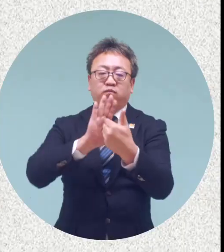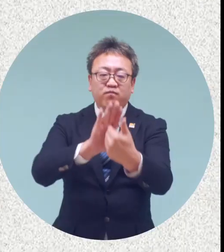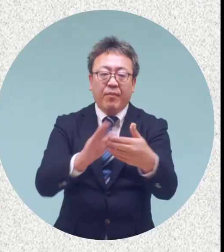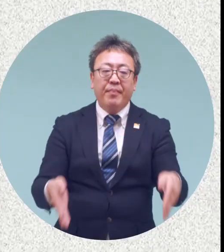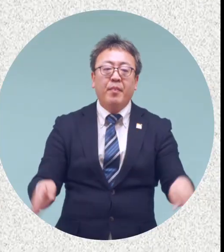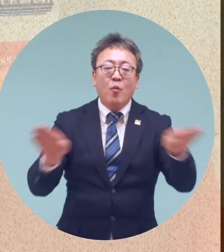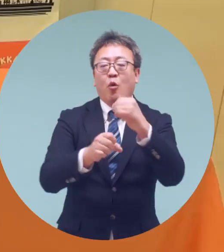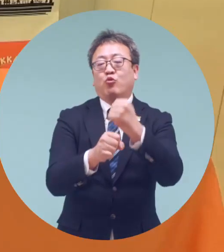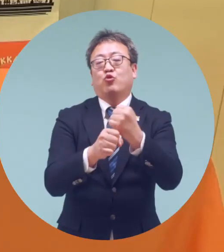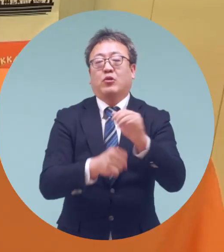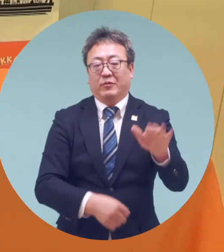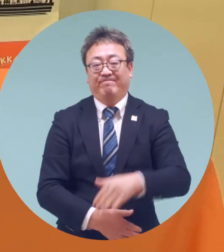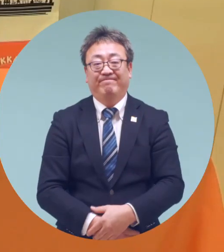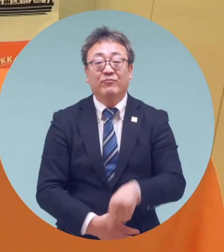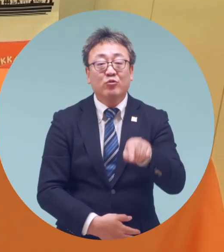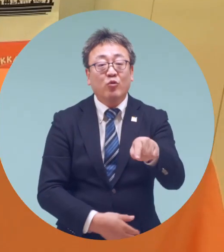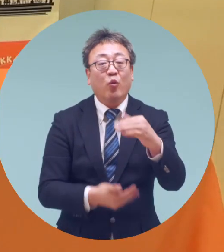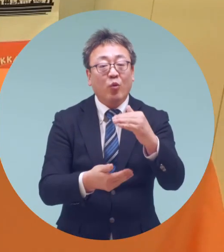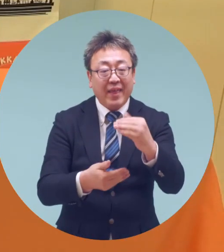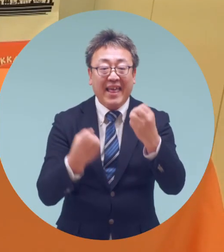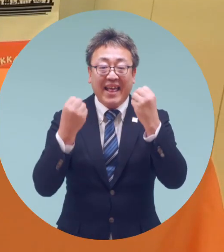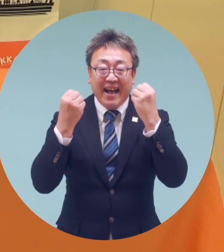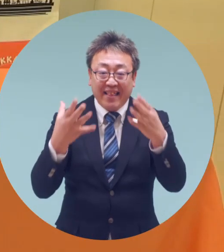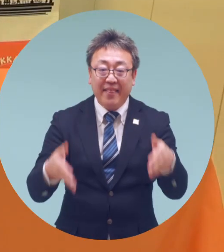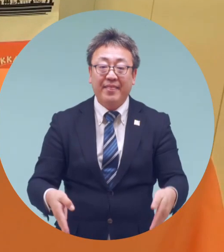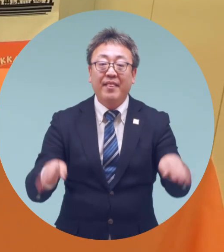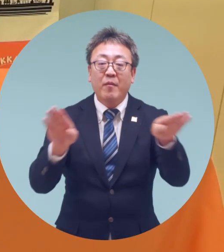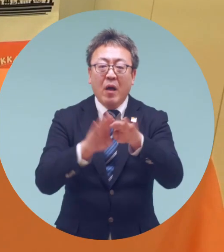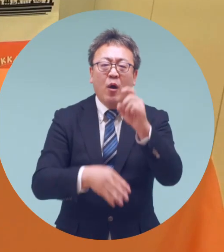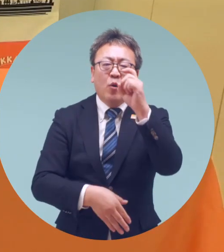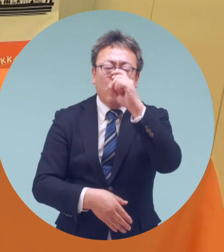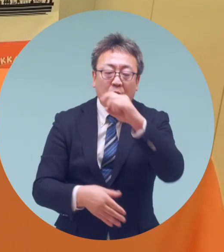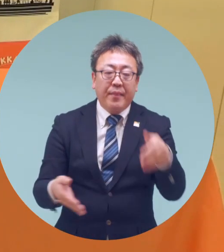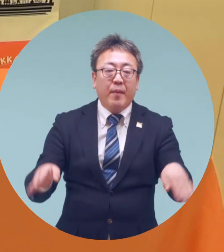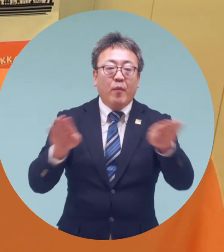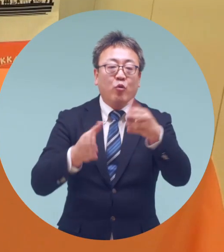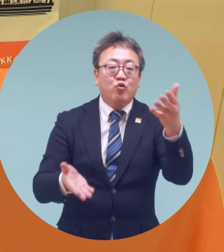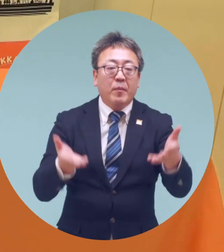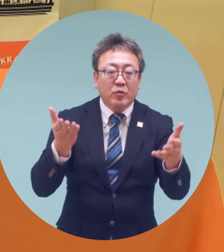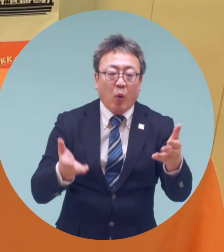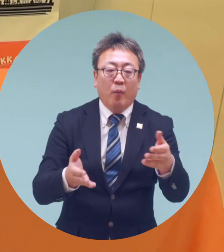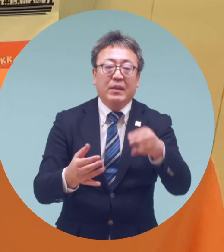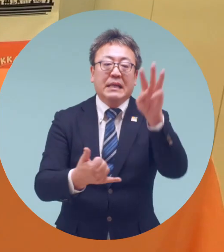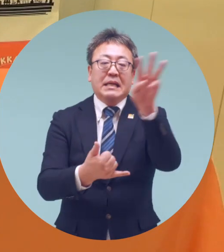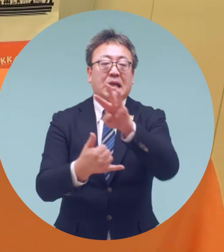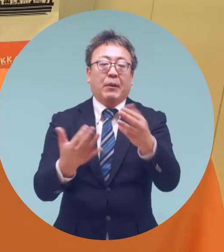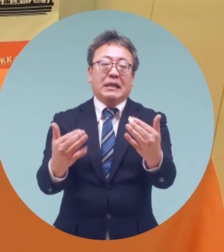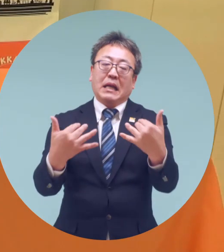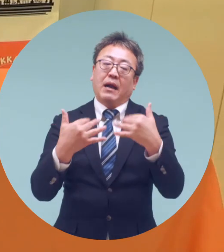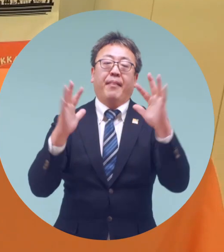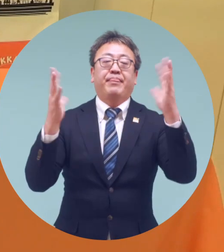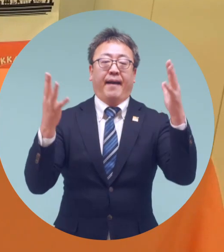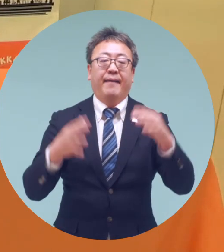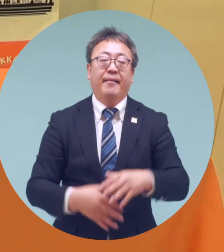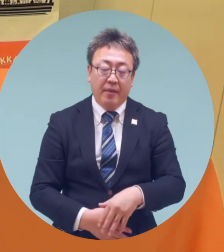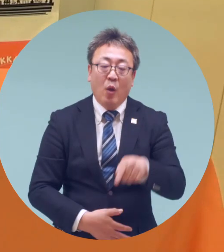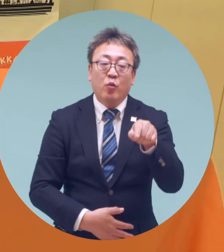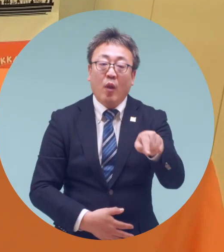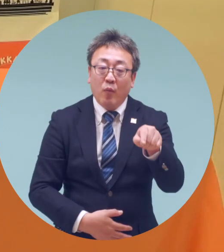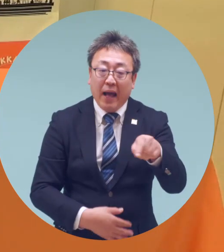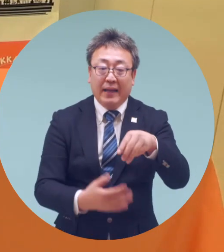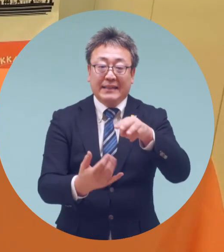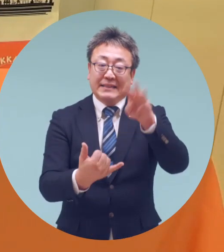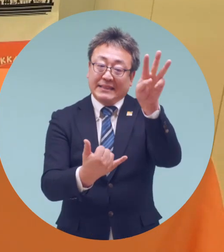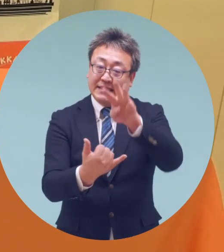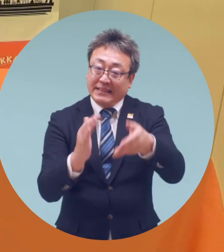励しています。そうすることで新しい建物は古い建物に比べ被害が少なくなります。これは大